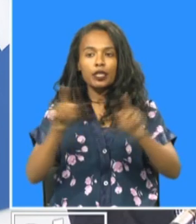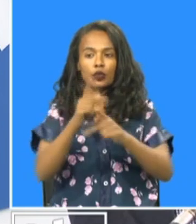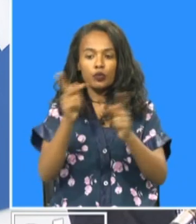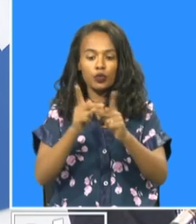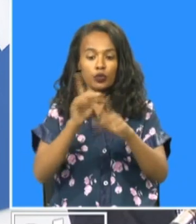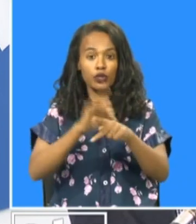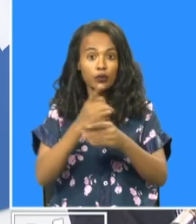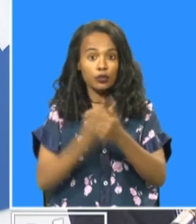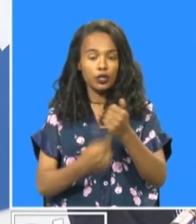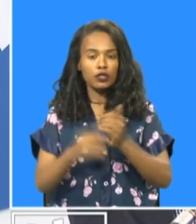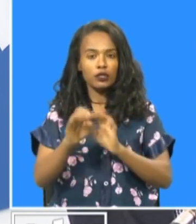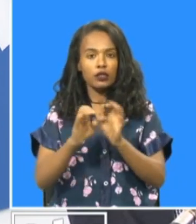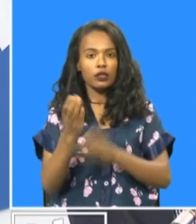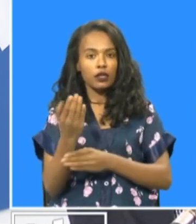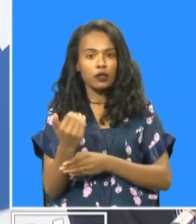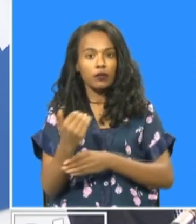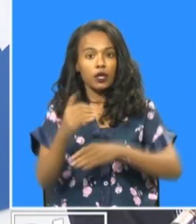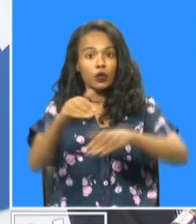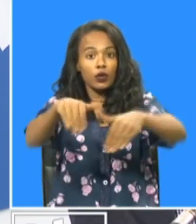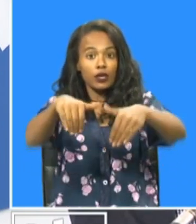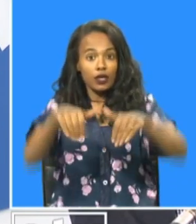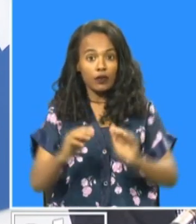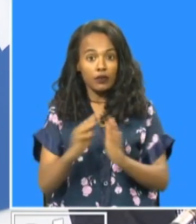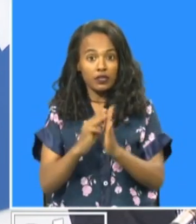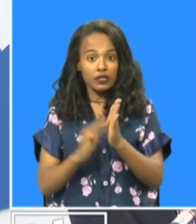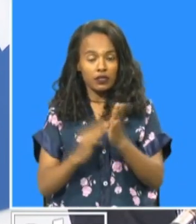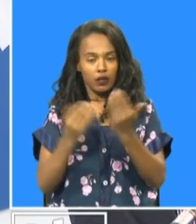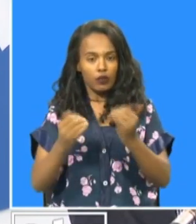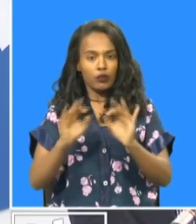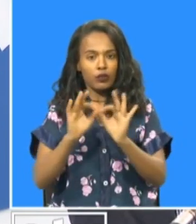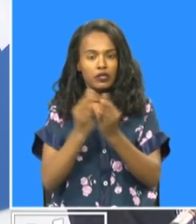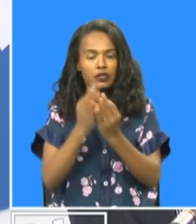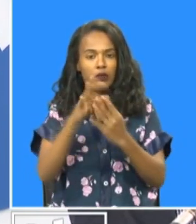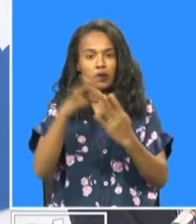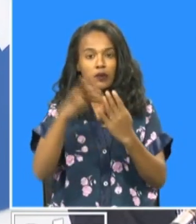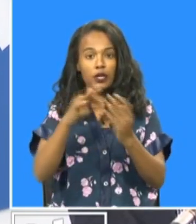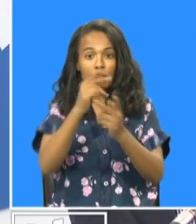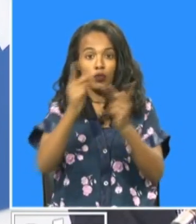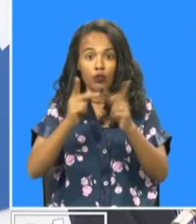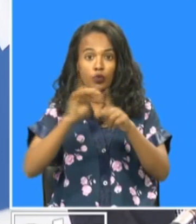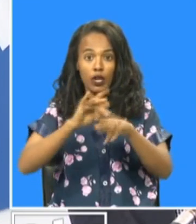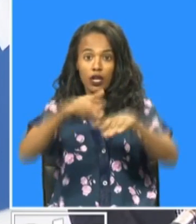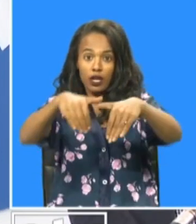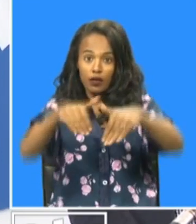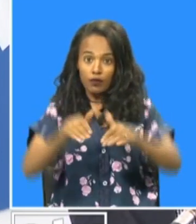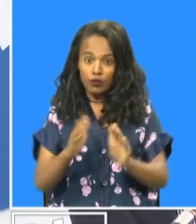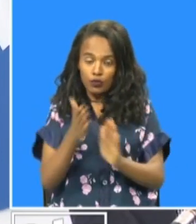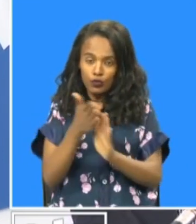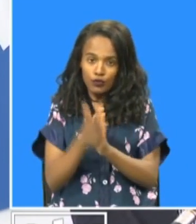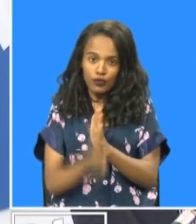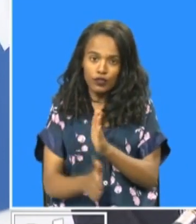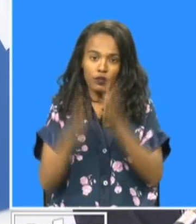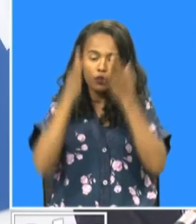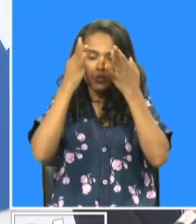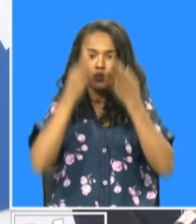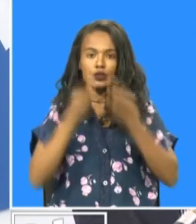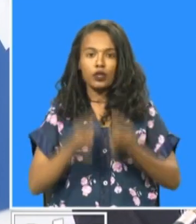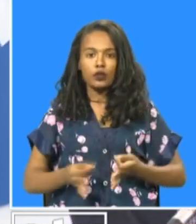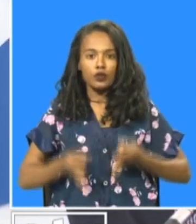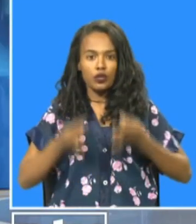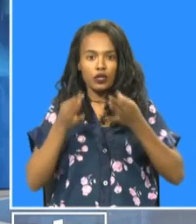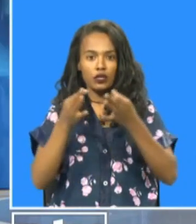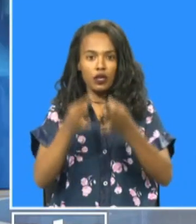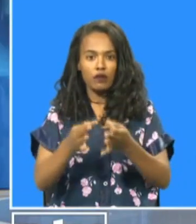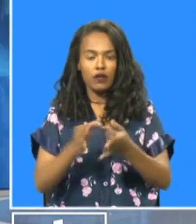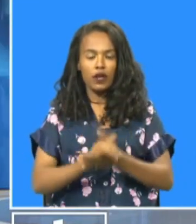ላይ ብቻ ሲደረግ የነበረው ቀብር ስነ ስርዓት አሁንም ቤተሰብ በመረጠው ቦታ ላይ ቀብሮቹ እንዲፈጸሙ ውሳኔዎችን